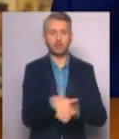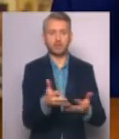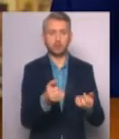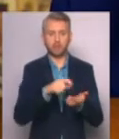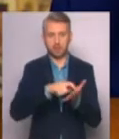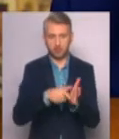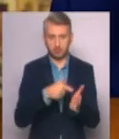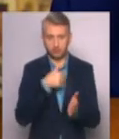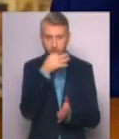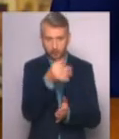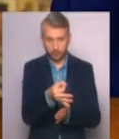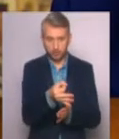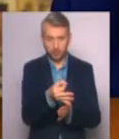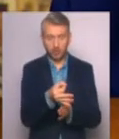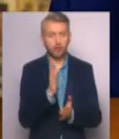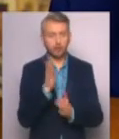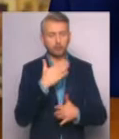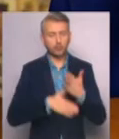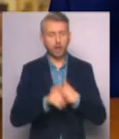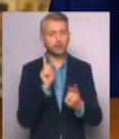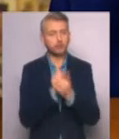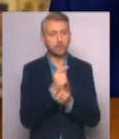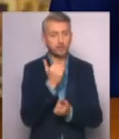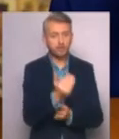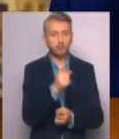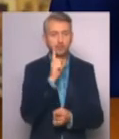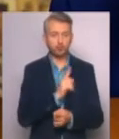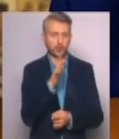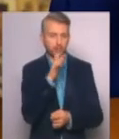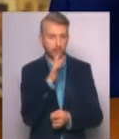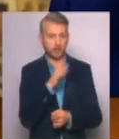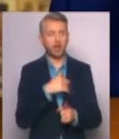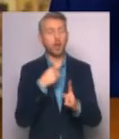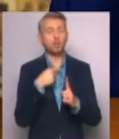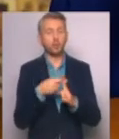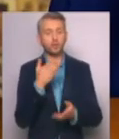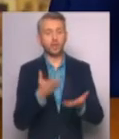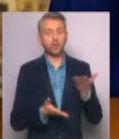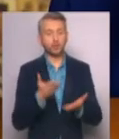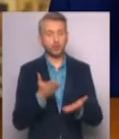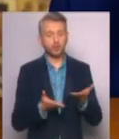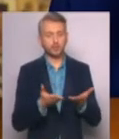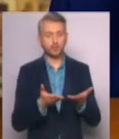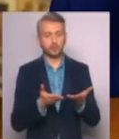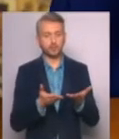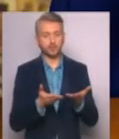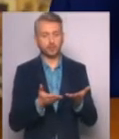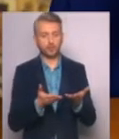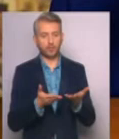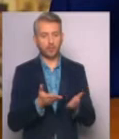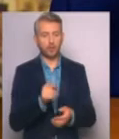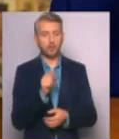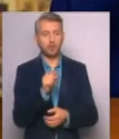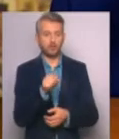озвучу. Я радий буду зустрічі з вами, зручний для вас час. Більше того, якщо навіть вас цю